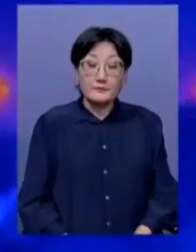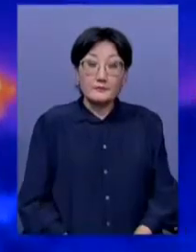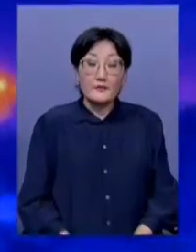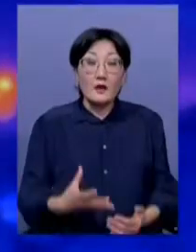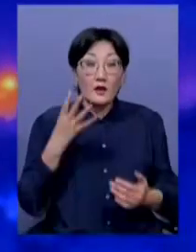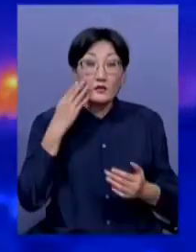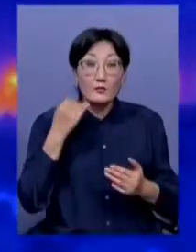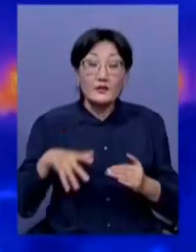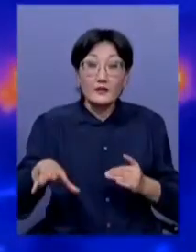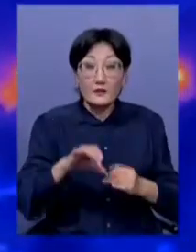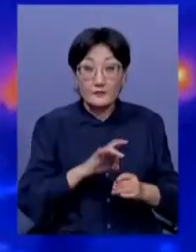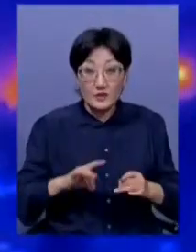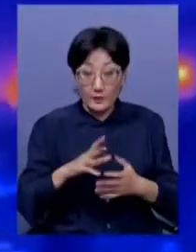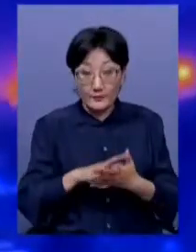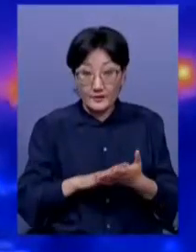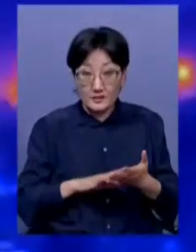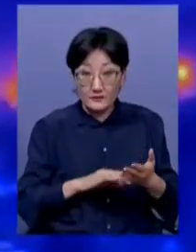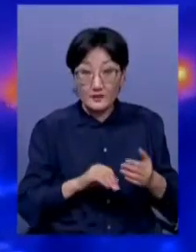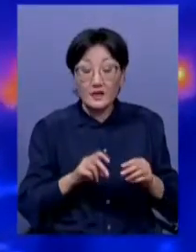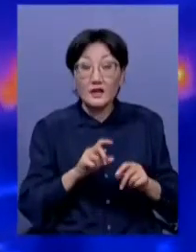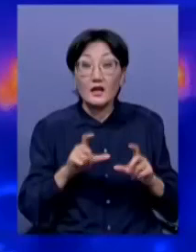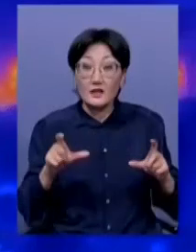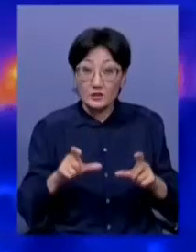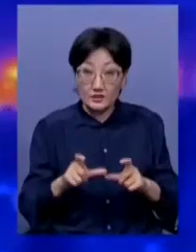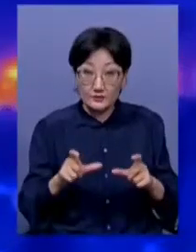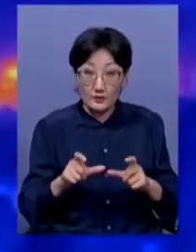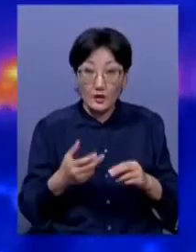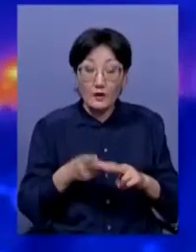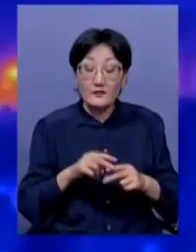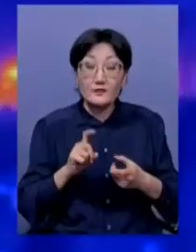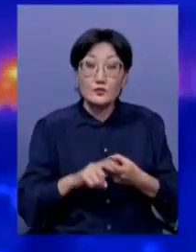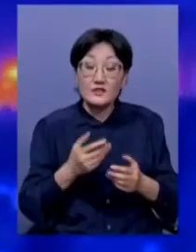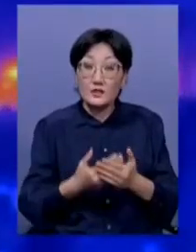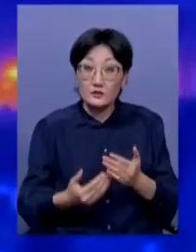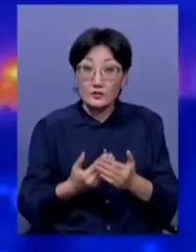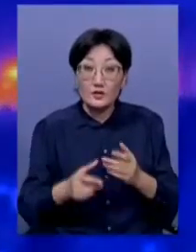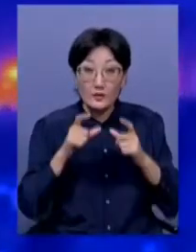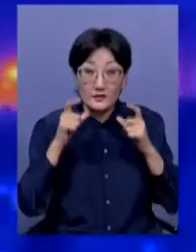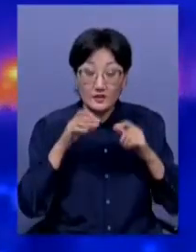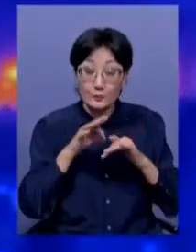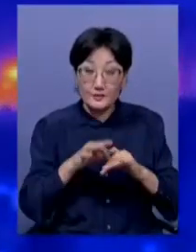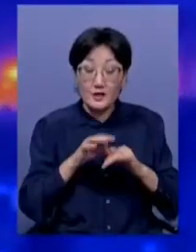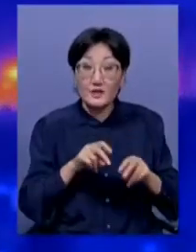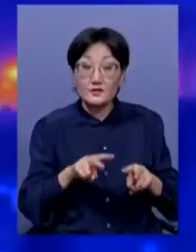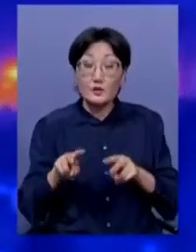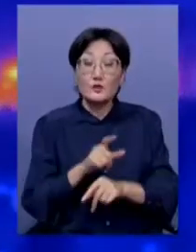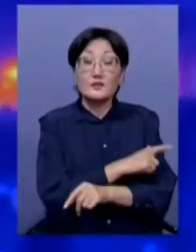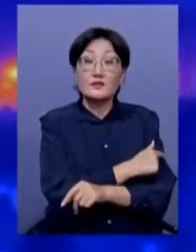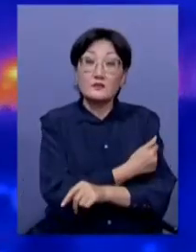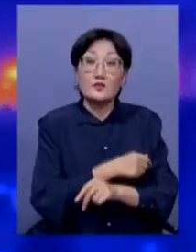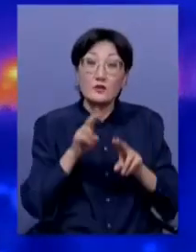В Алматы и по всей республике продолжает действовать карантин. В этой связи рекомендуется носить маску и соблюдать